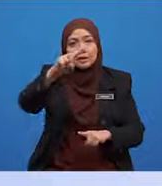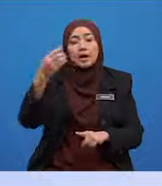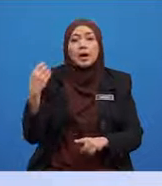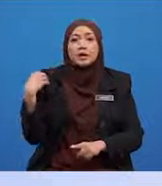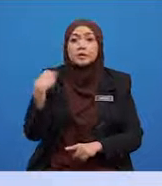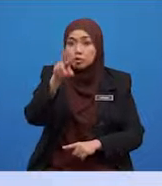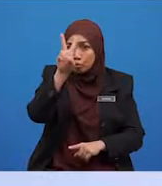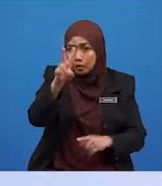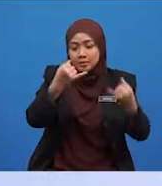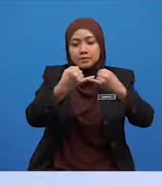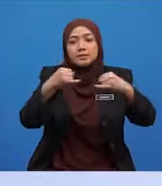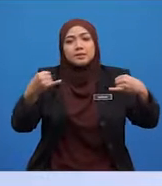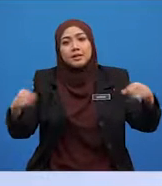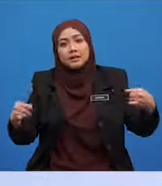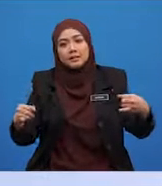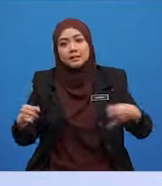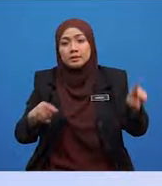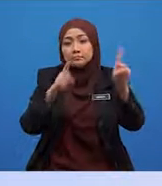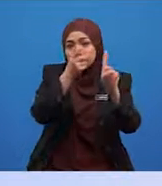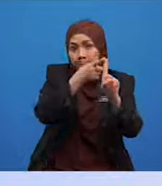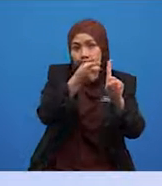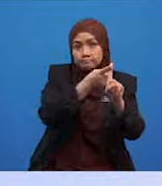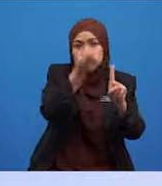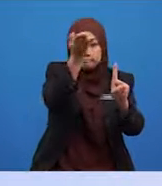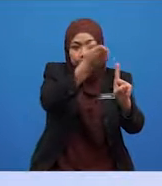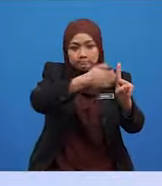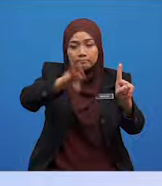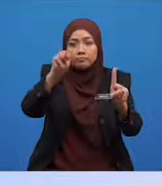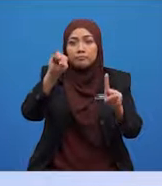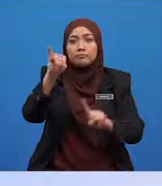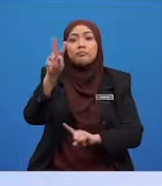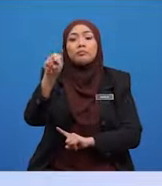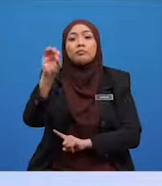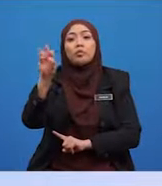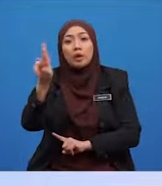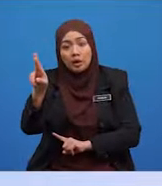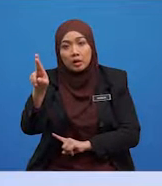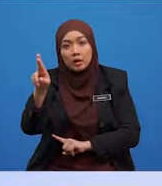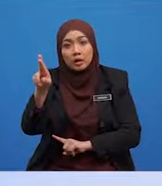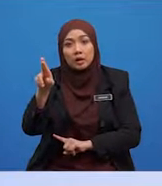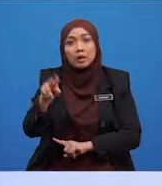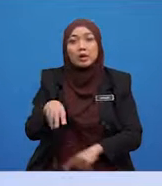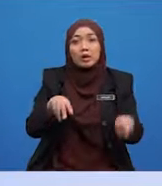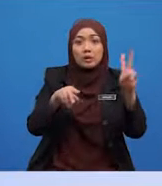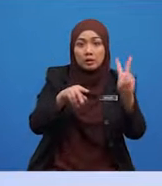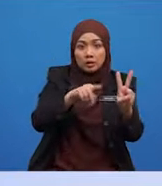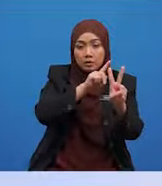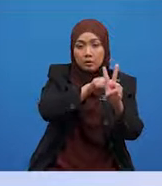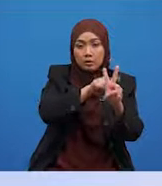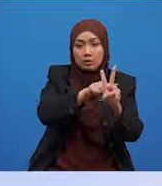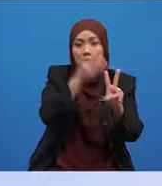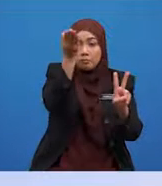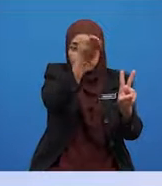jenis. Yang pertama, lengkok minor, dan yang kedua, lengkok